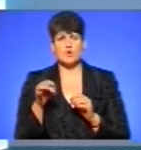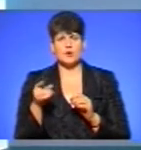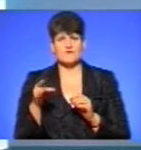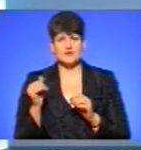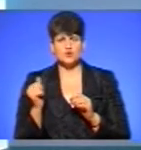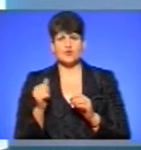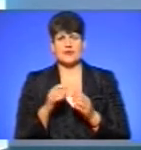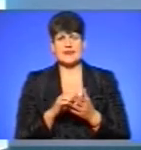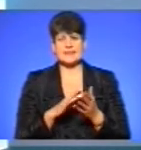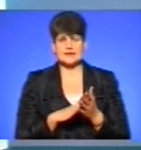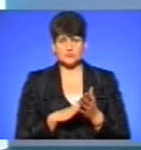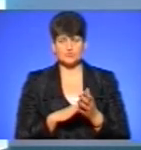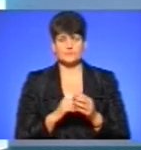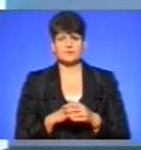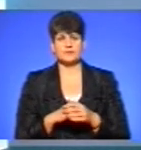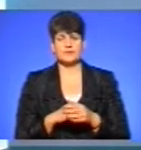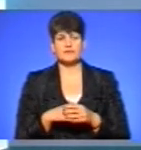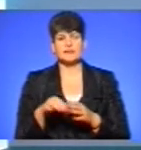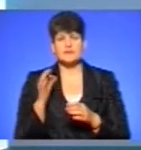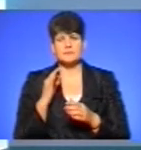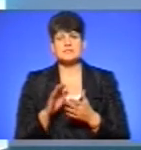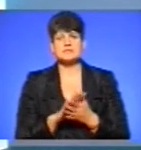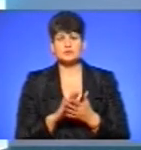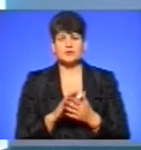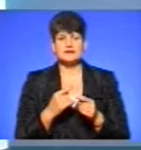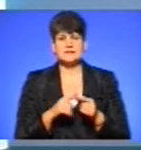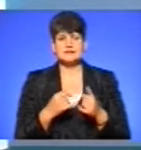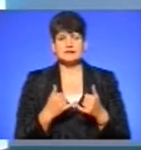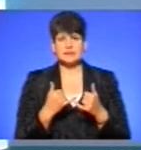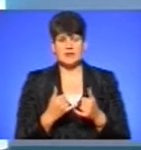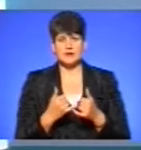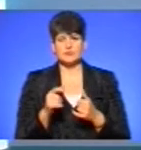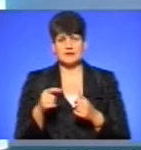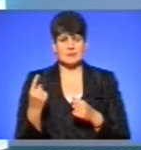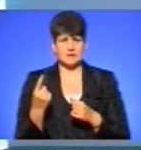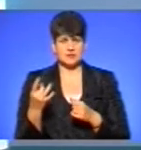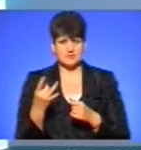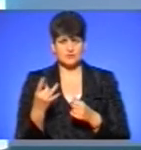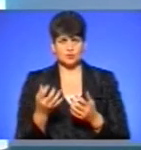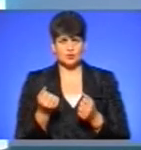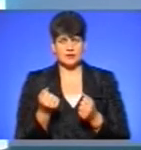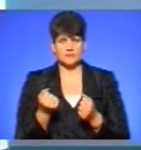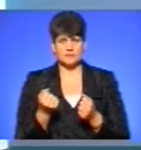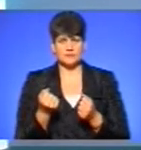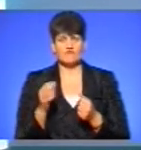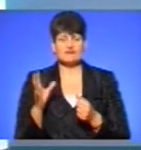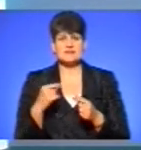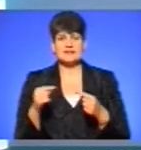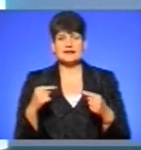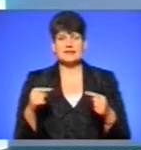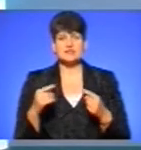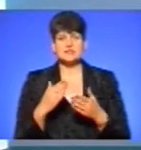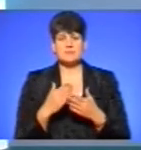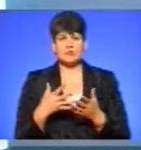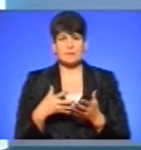Давайте нагадаємо, безкоштовно це лише для громадян, які вперше будуть так, отримати ID-картку. Тільки. Всі інші мають